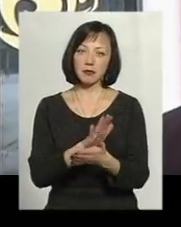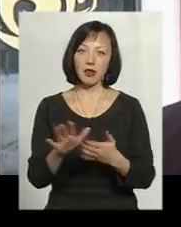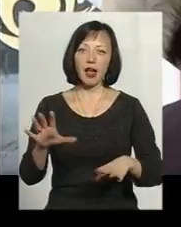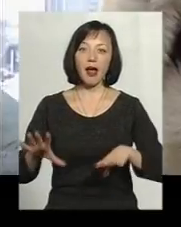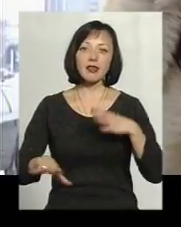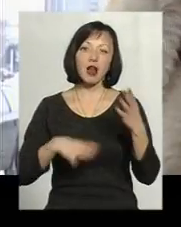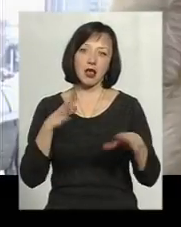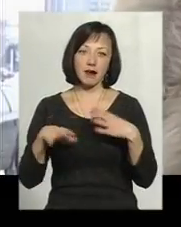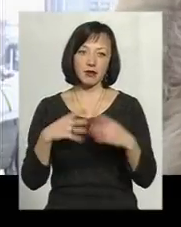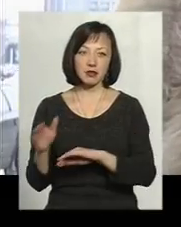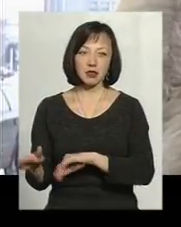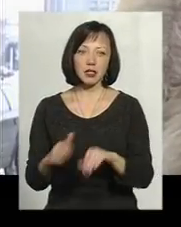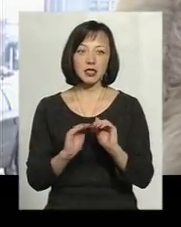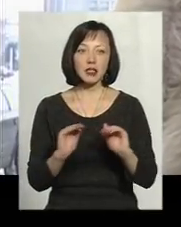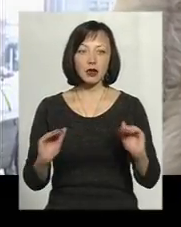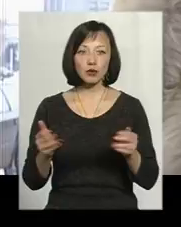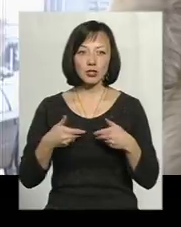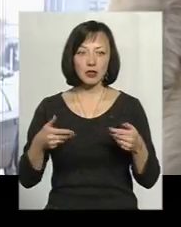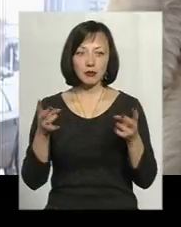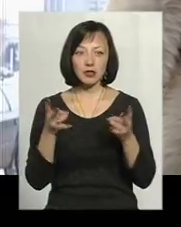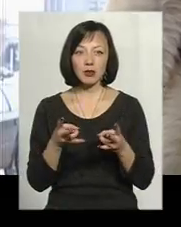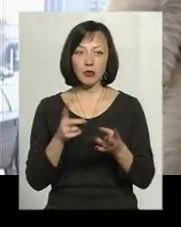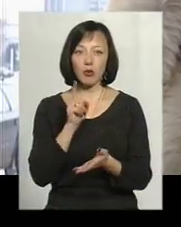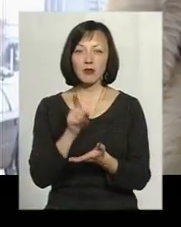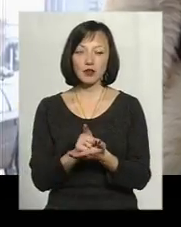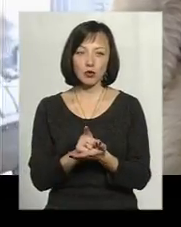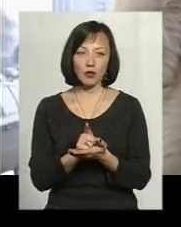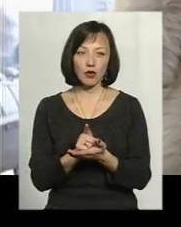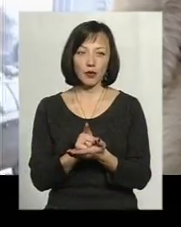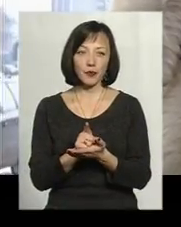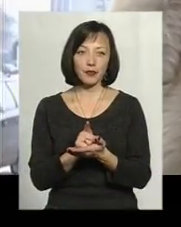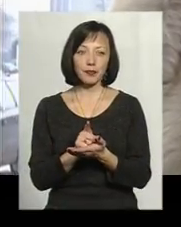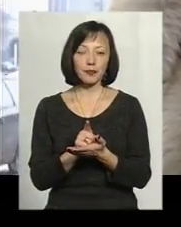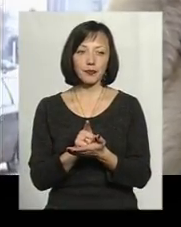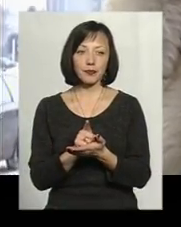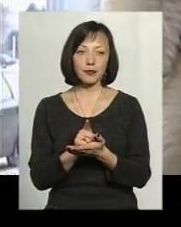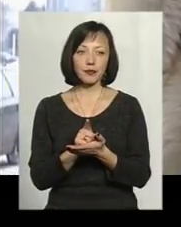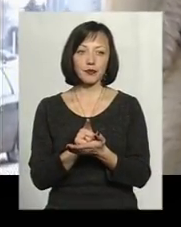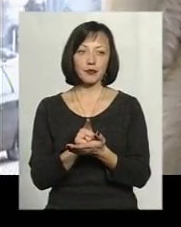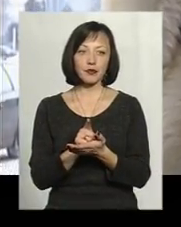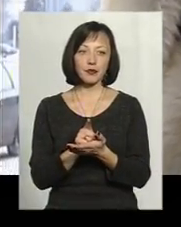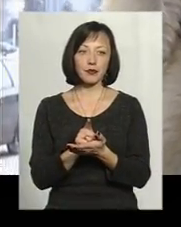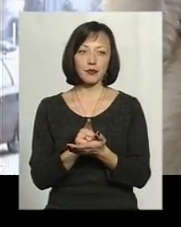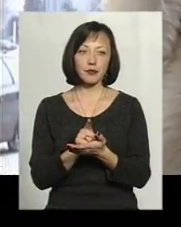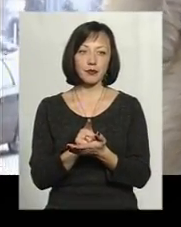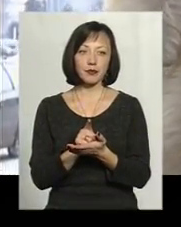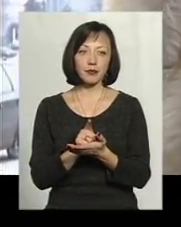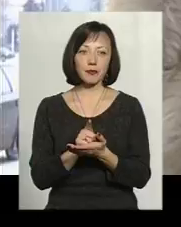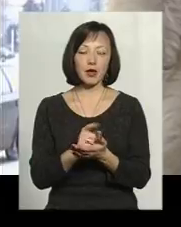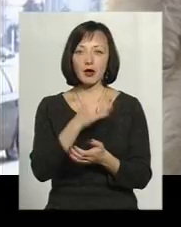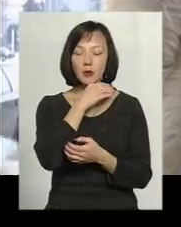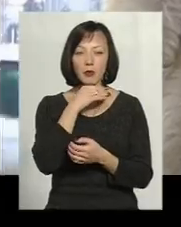тренуватися. Садочки нам треба обов'язково. От. Так же само